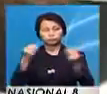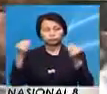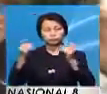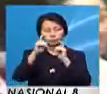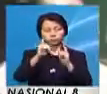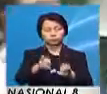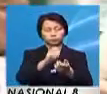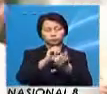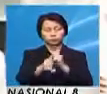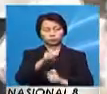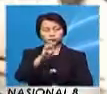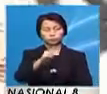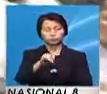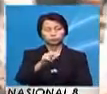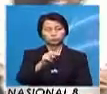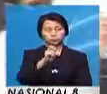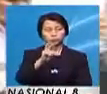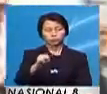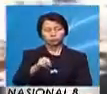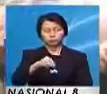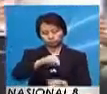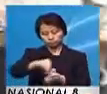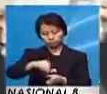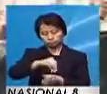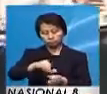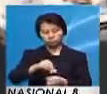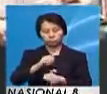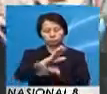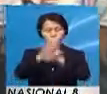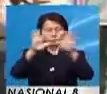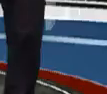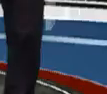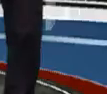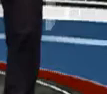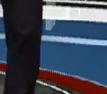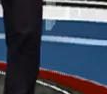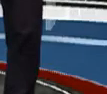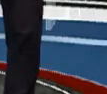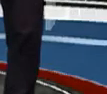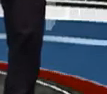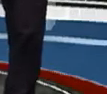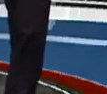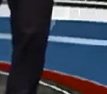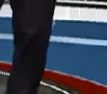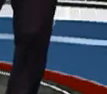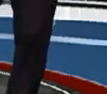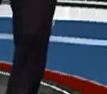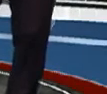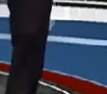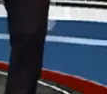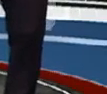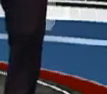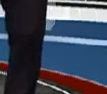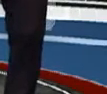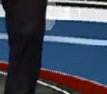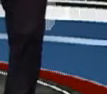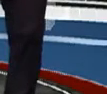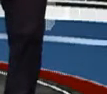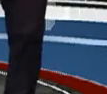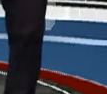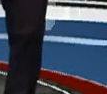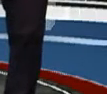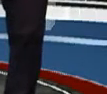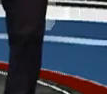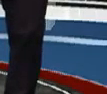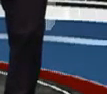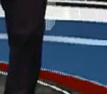Anugerah Sukan MSSM Milo siang tadi. Baiklah, sekian sukan. Sebelum kita kembali bersama